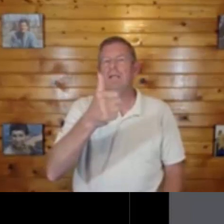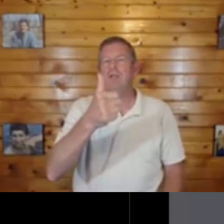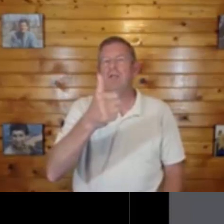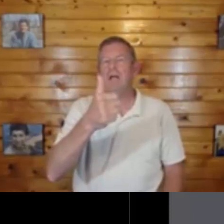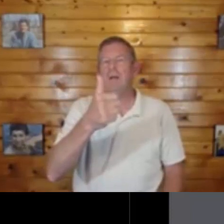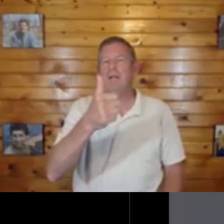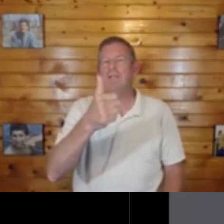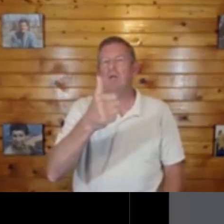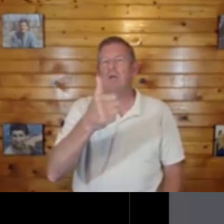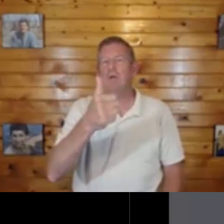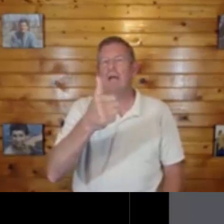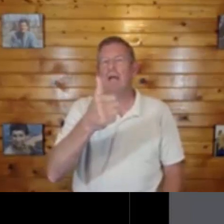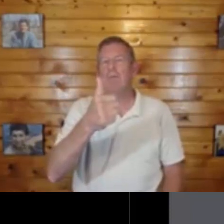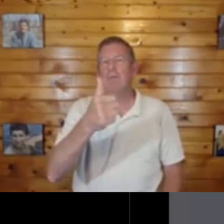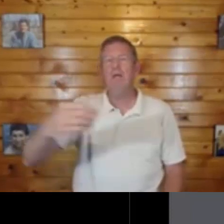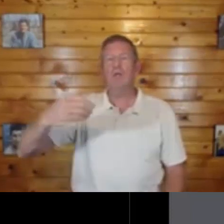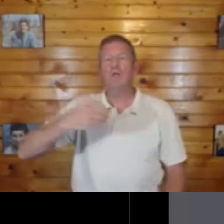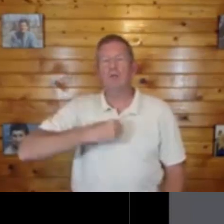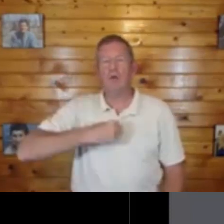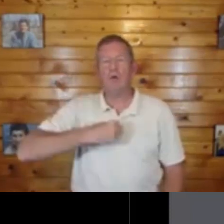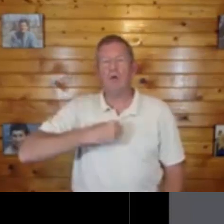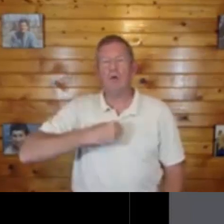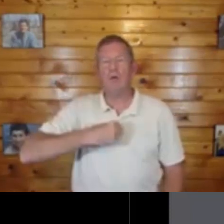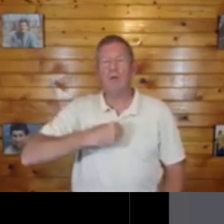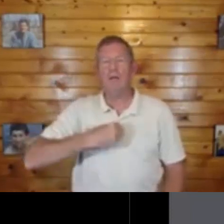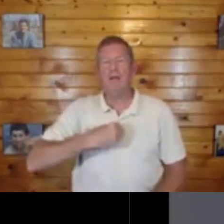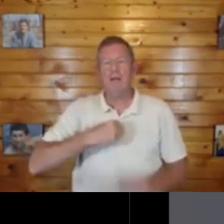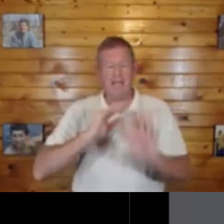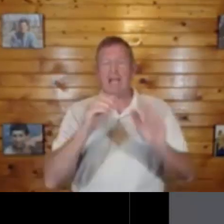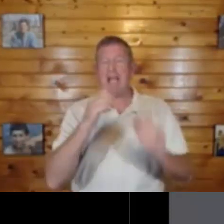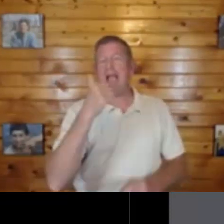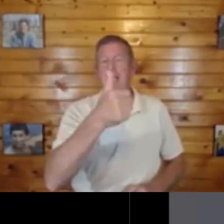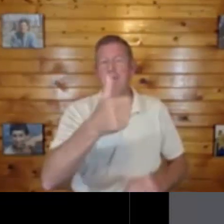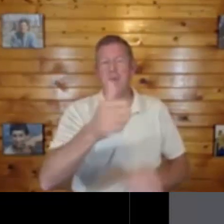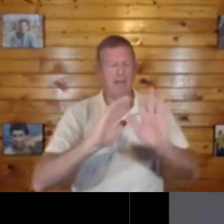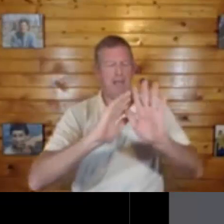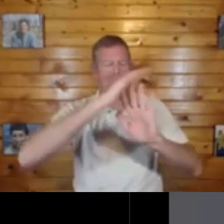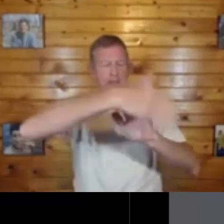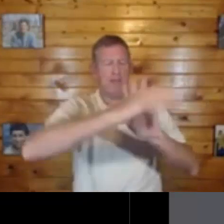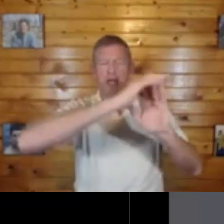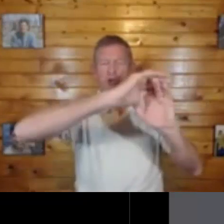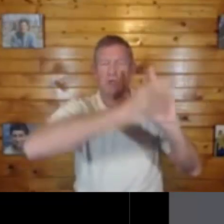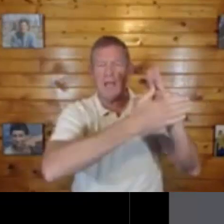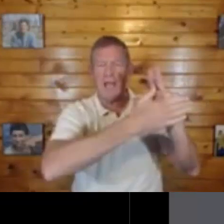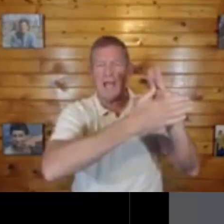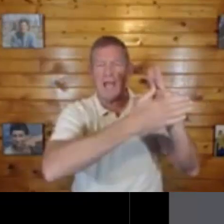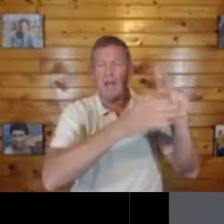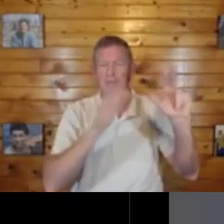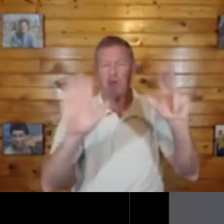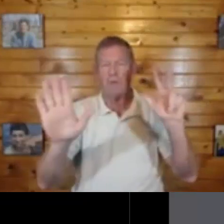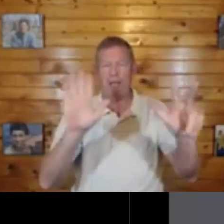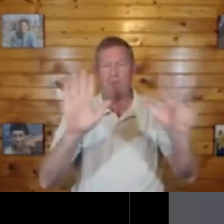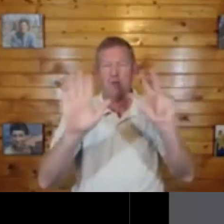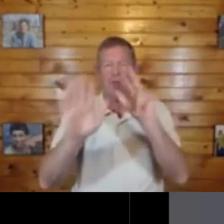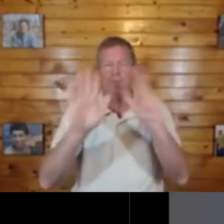here I said j'aime, I didn't say je aime, je aimer,